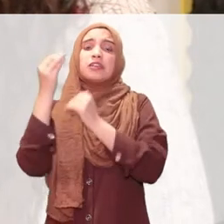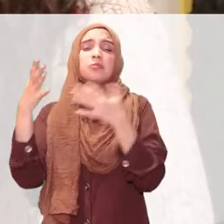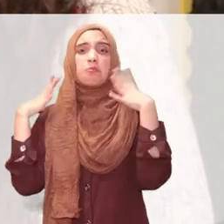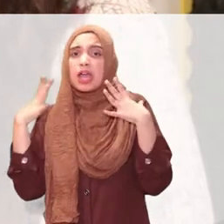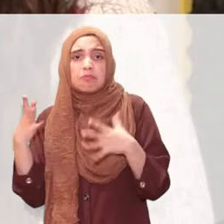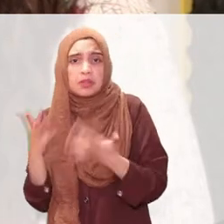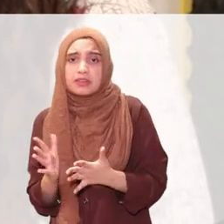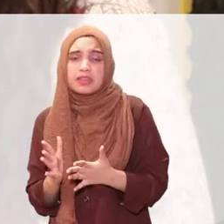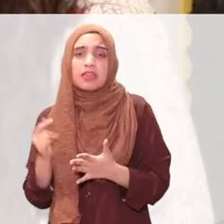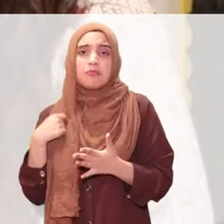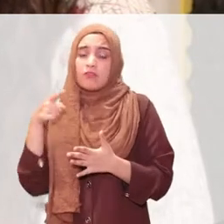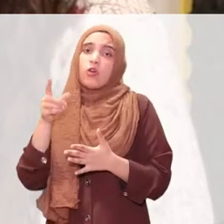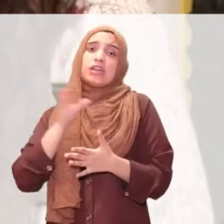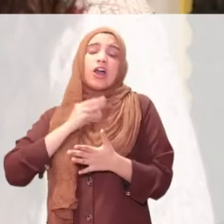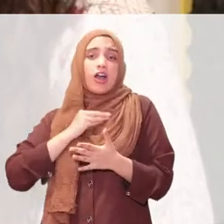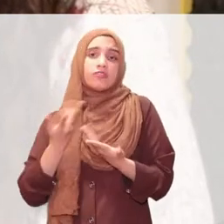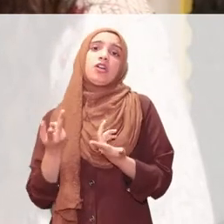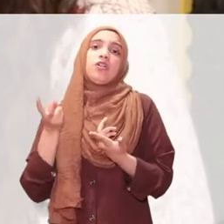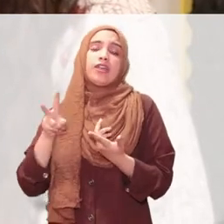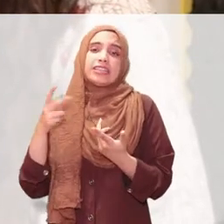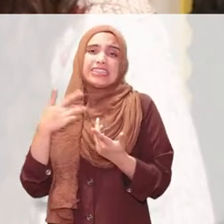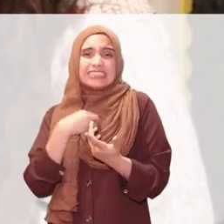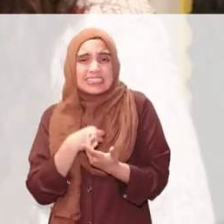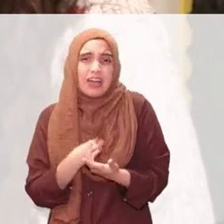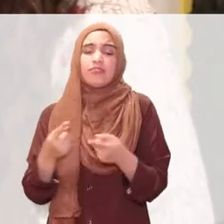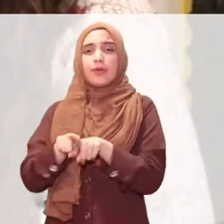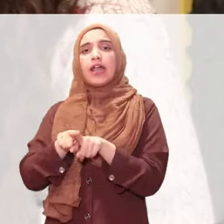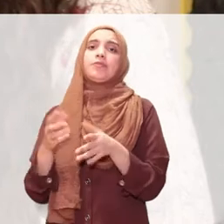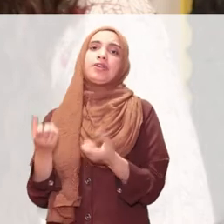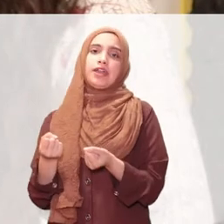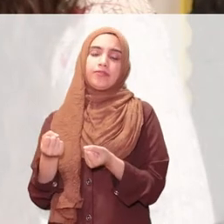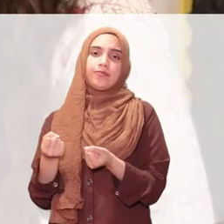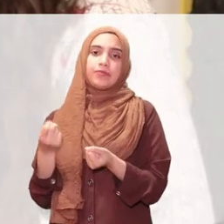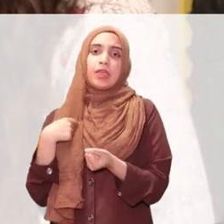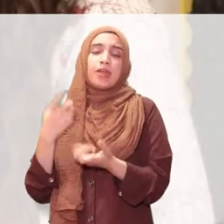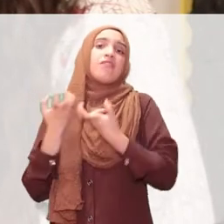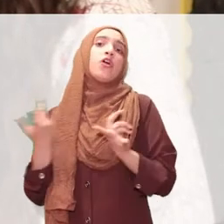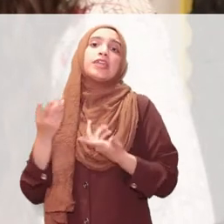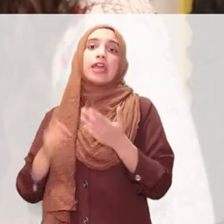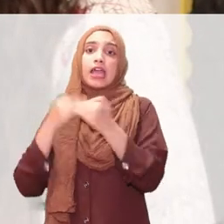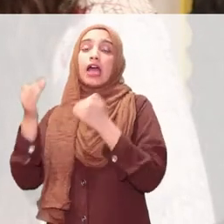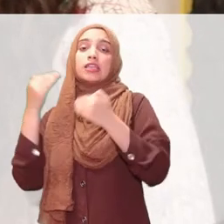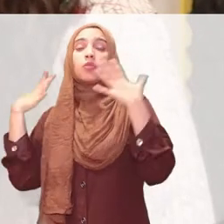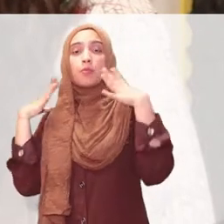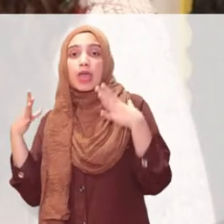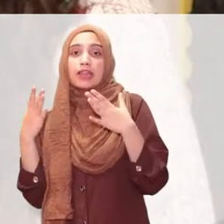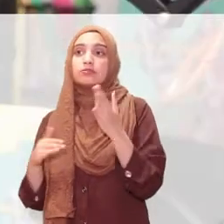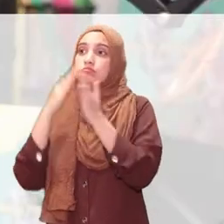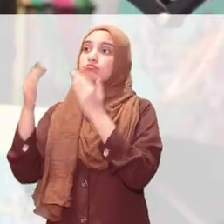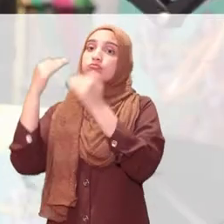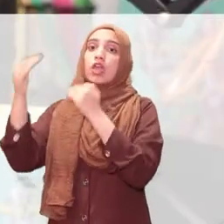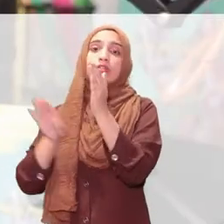लुट अंडरस्टैंड के अमेज़न ओवर ब्रिग्स एंड हाउ प्रेशियस एवरी मोमेंट आफ थे लाइफ इज